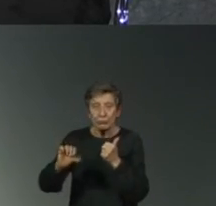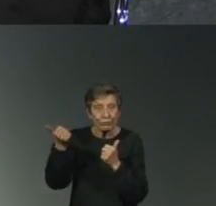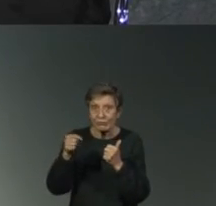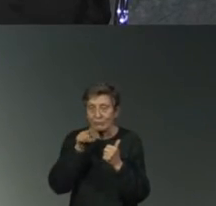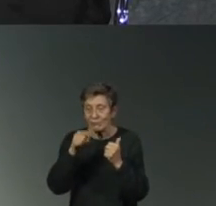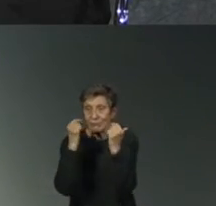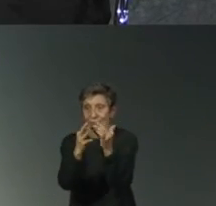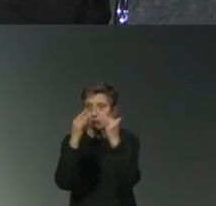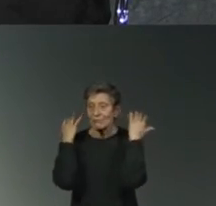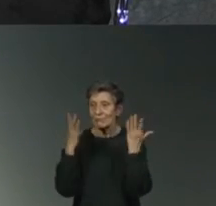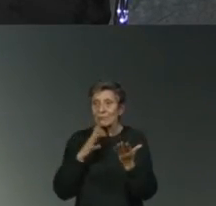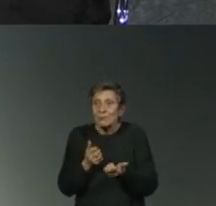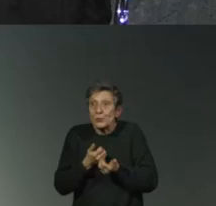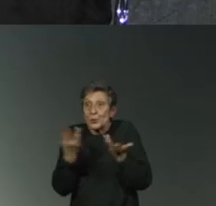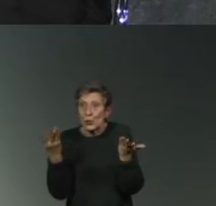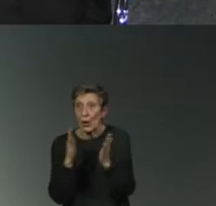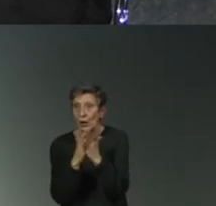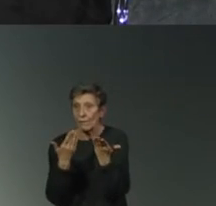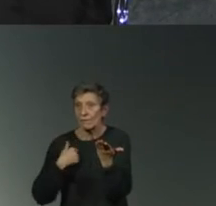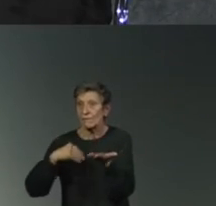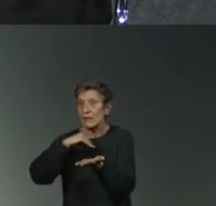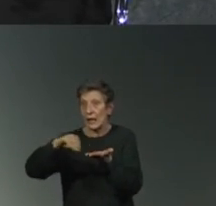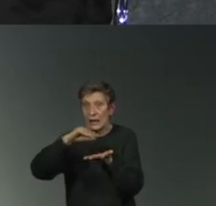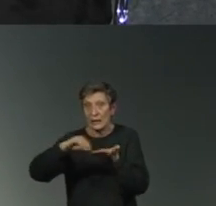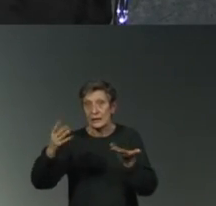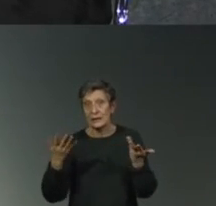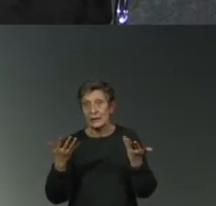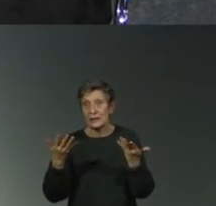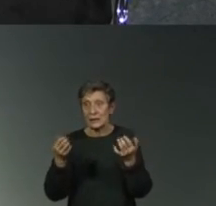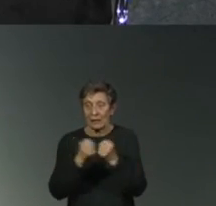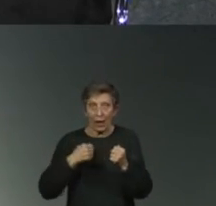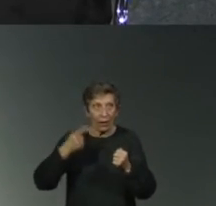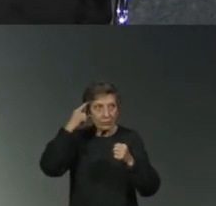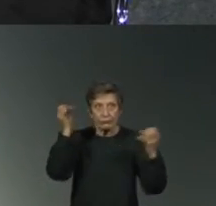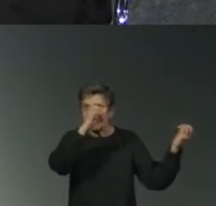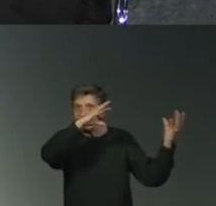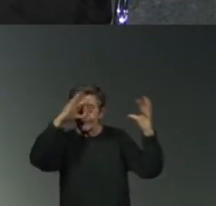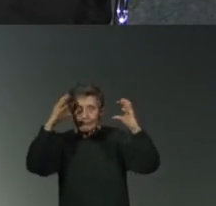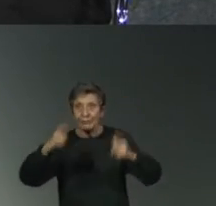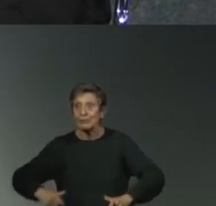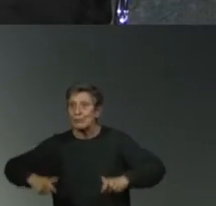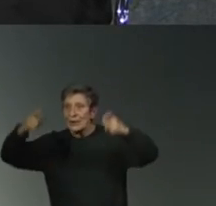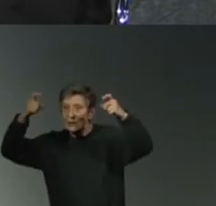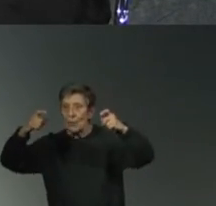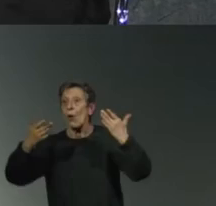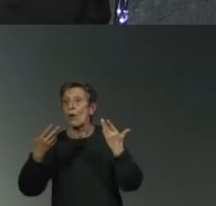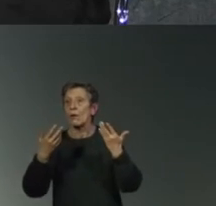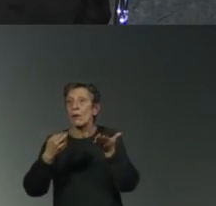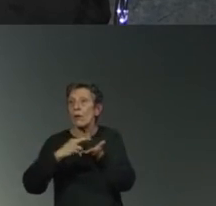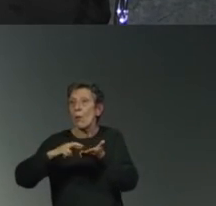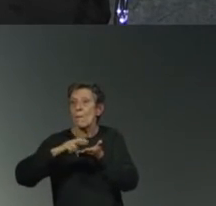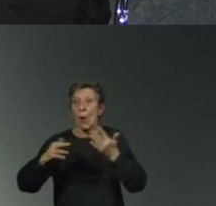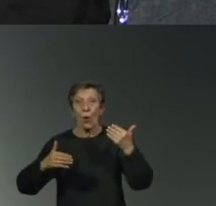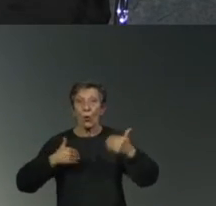de mes romans que j'ai écrits en pensant à des bâtiments. mon roman Comédie française,